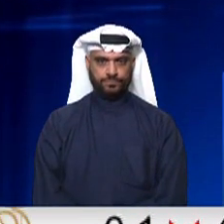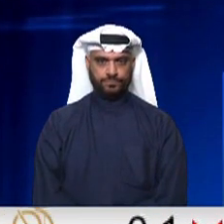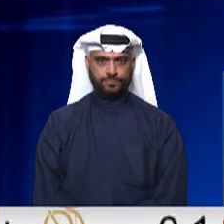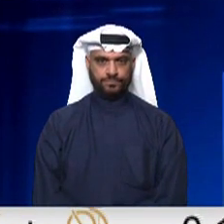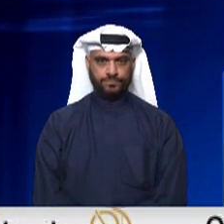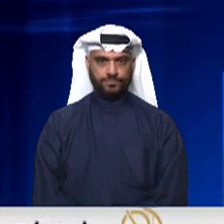لبلاده